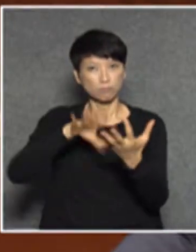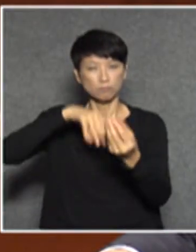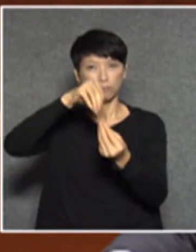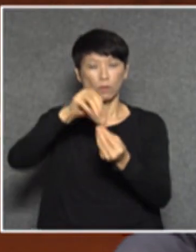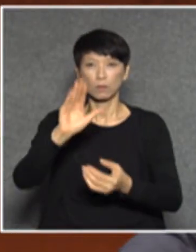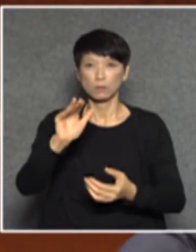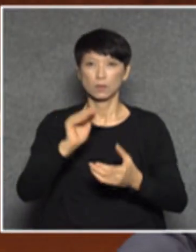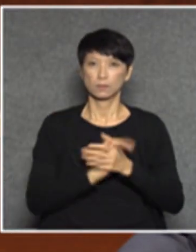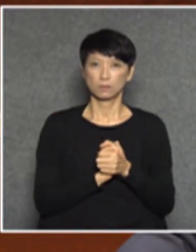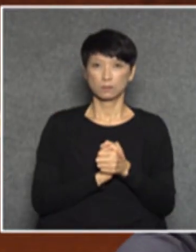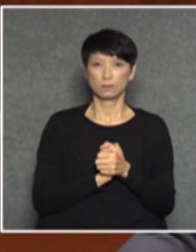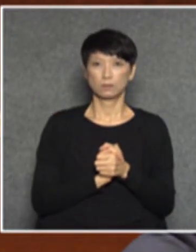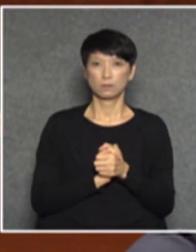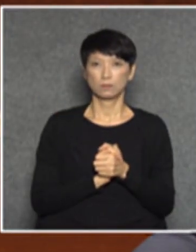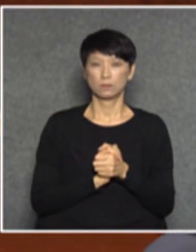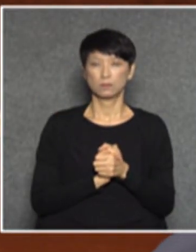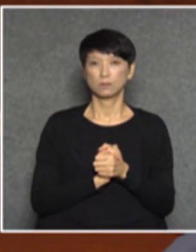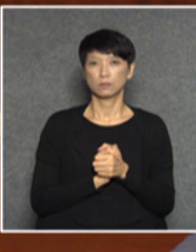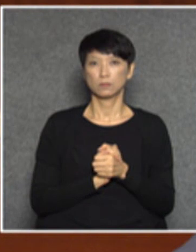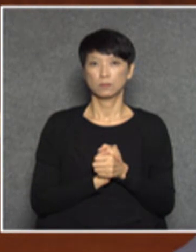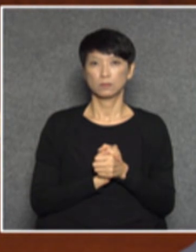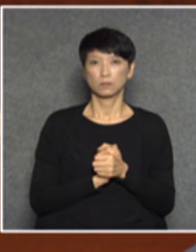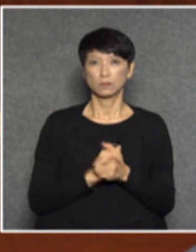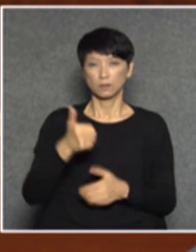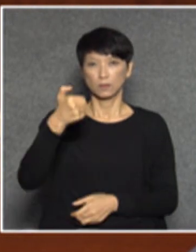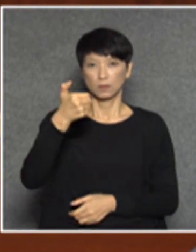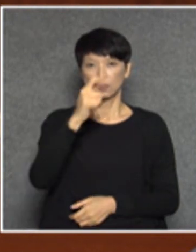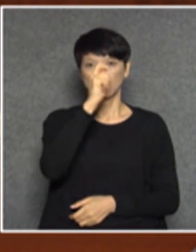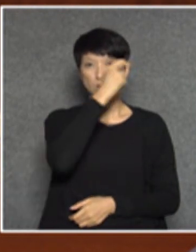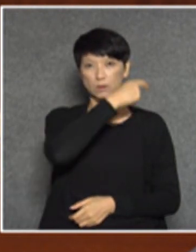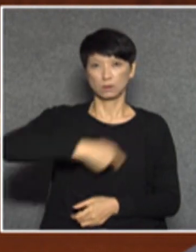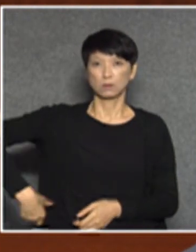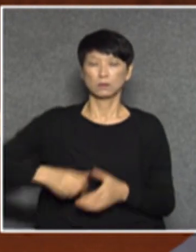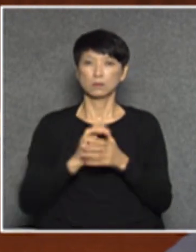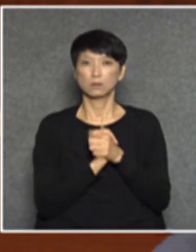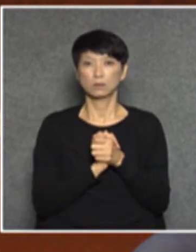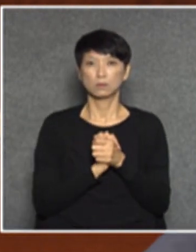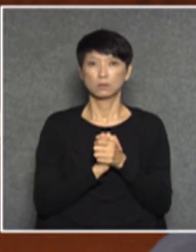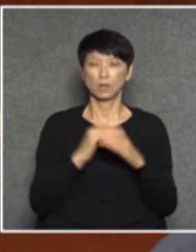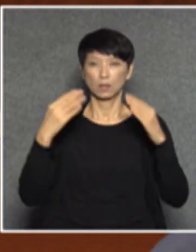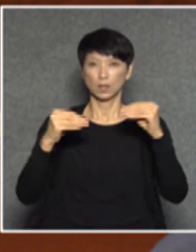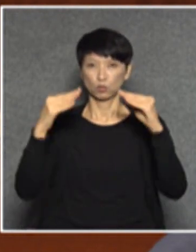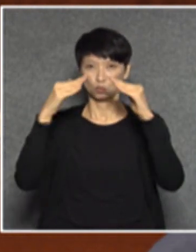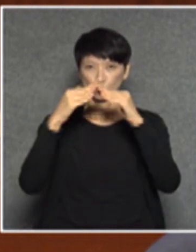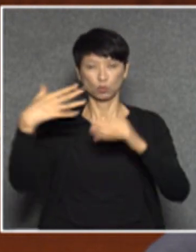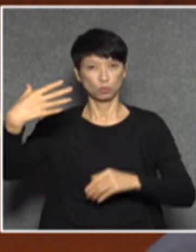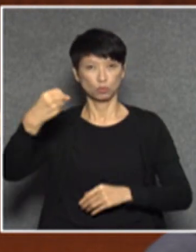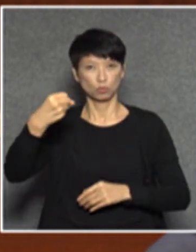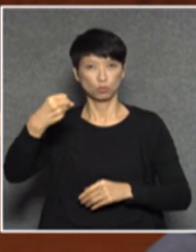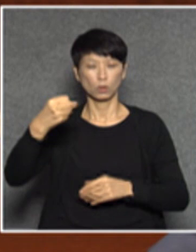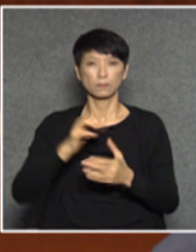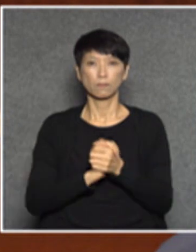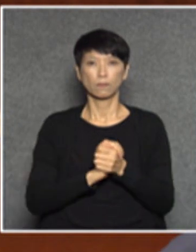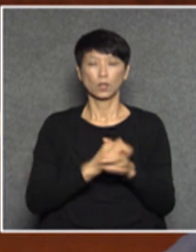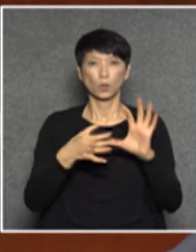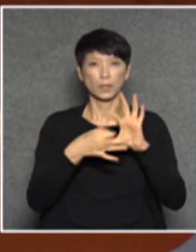主席，多謝譚耀宗議員這個建議。我和教育局長和我們其他有關的